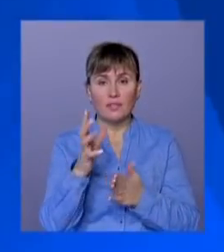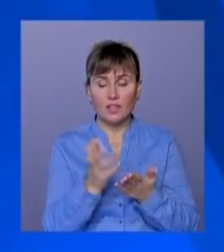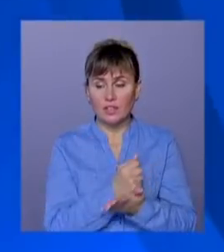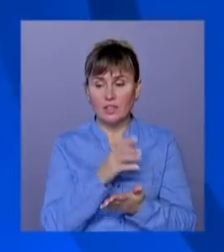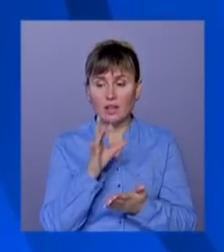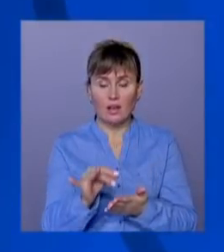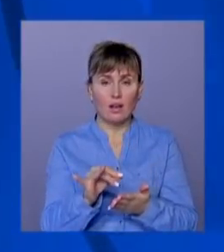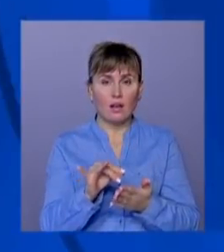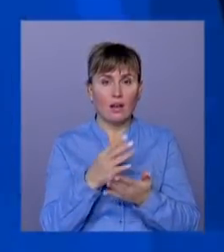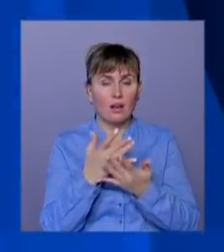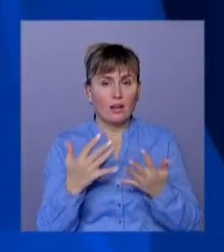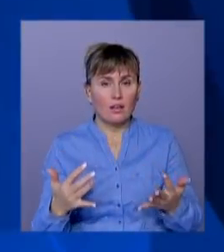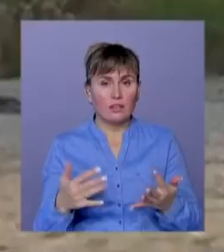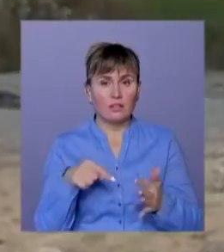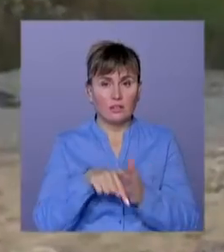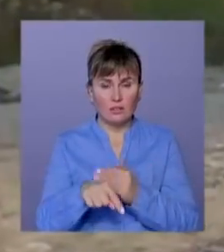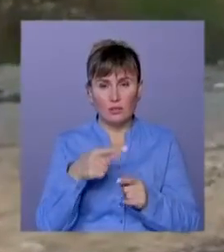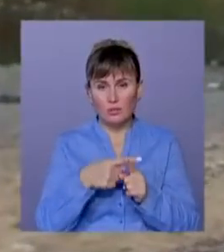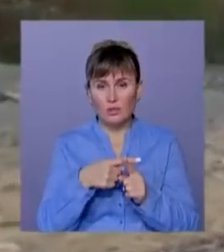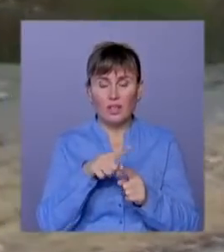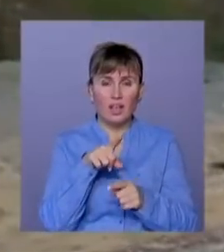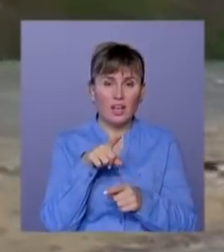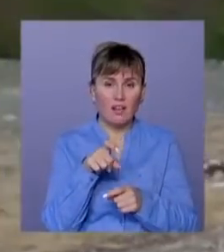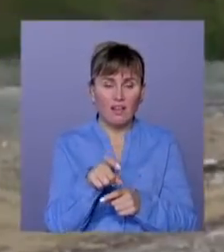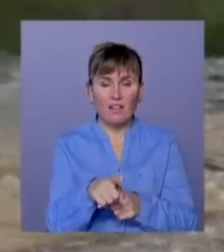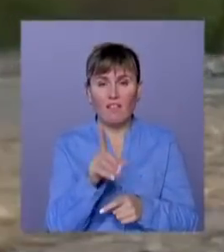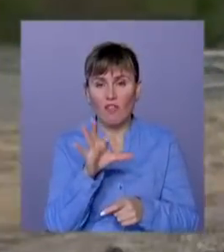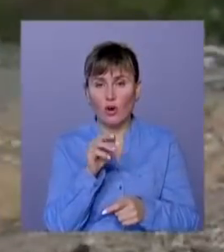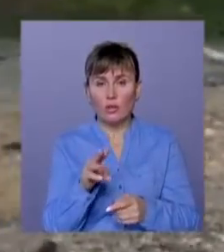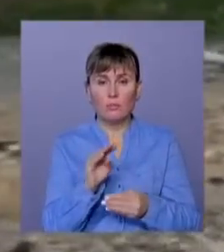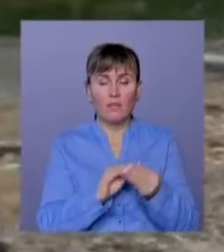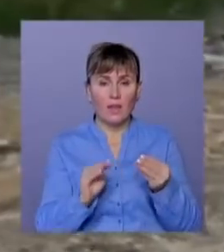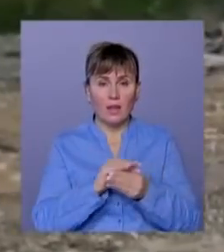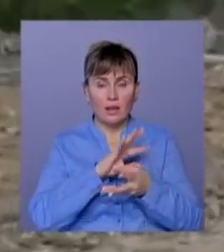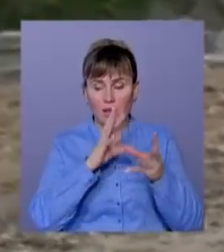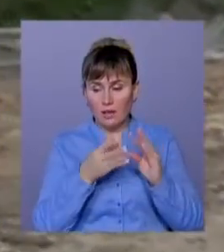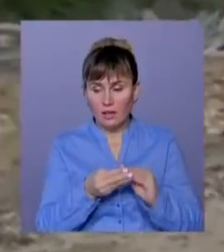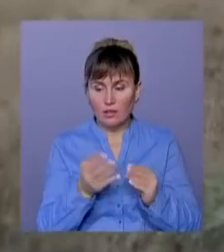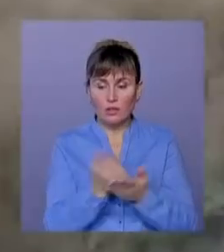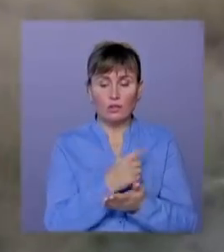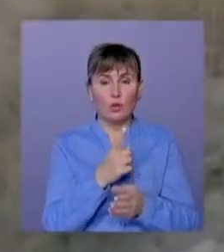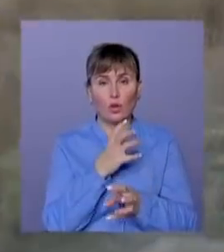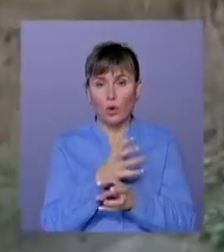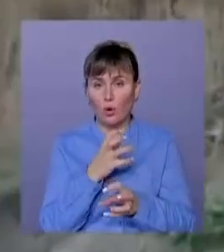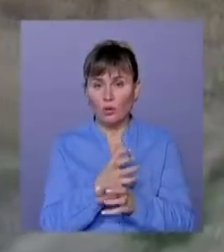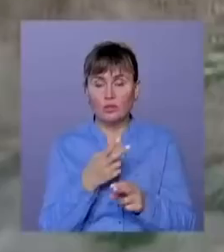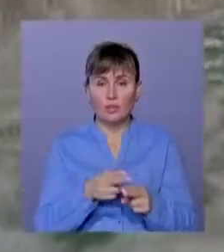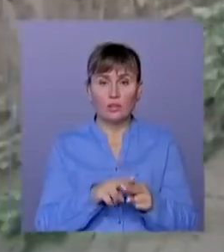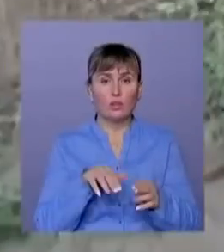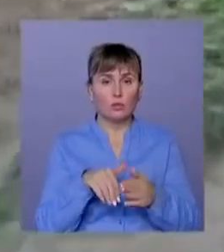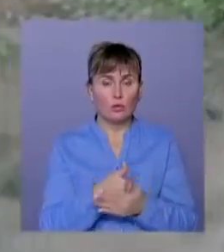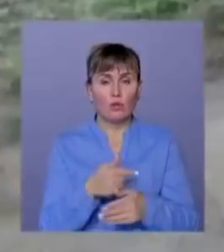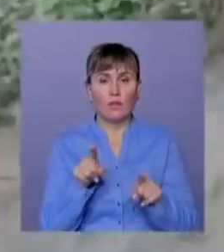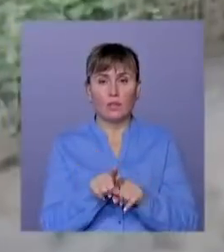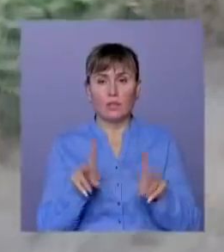а целый комплекс – крестовую часть и хвостовые. Благодаря повторному анализу удалось определить, что кости принадлежат новому